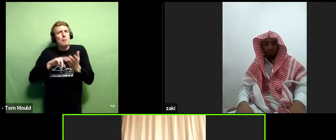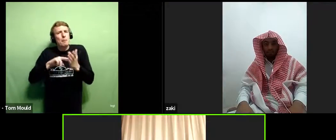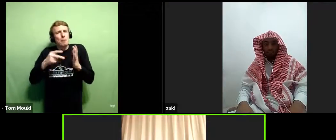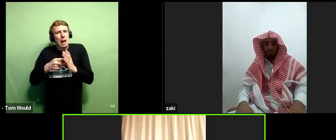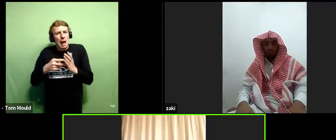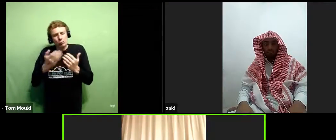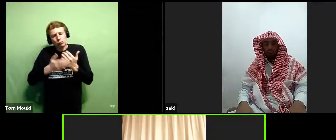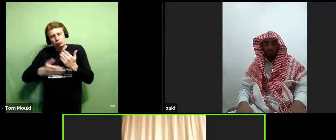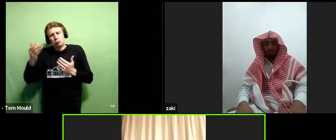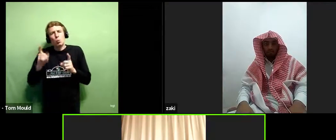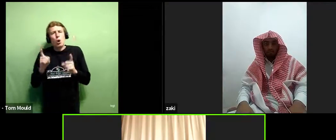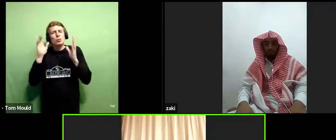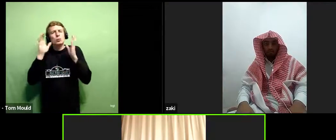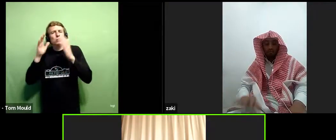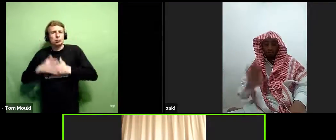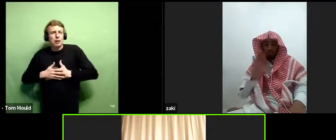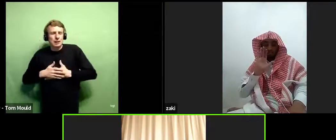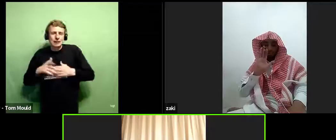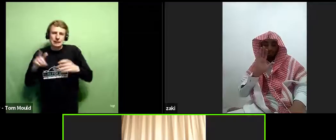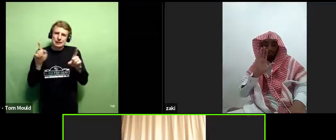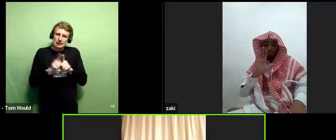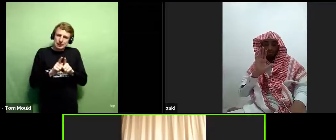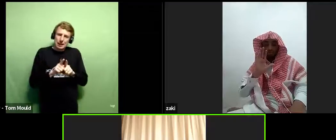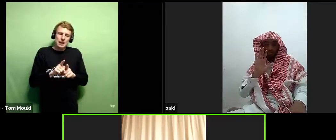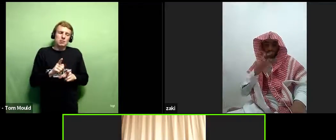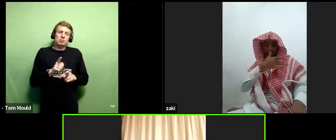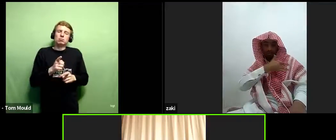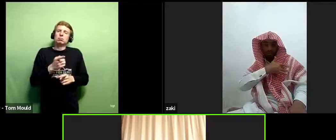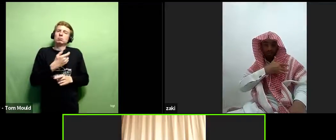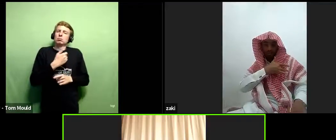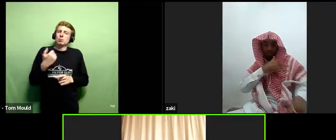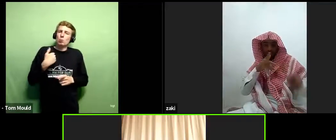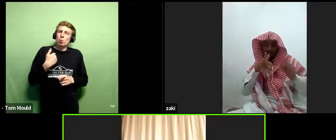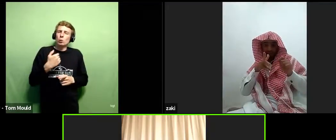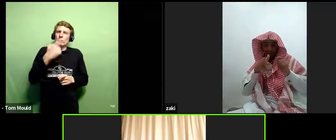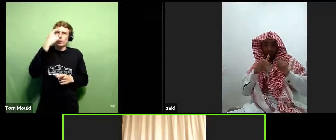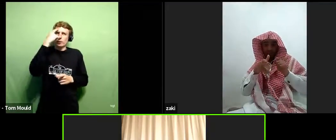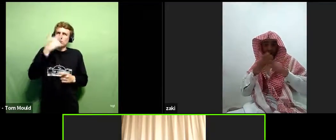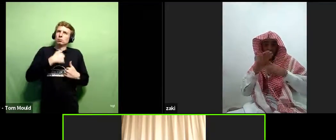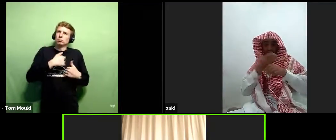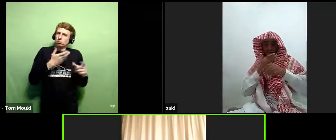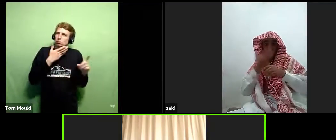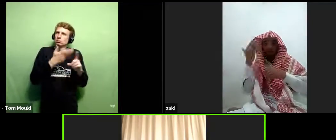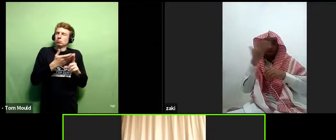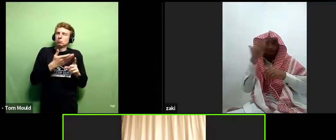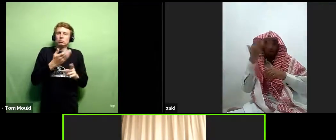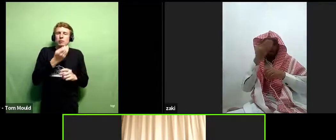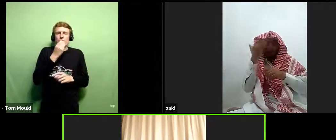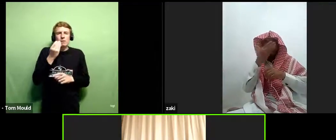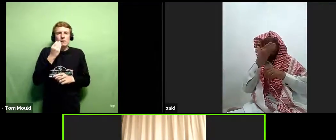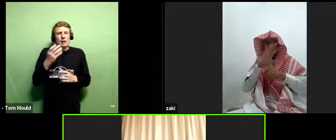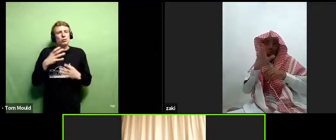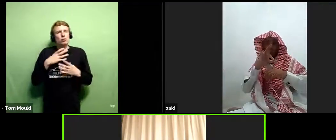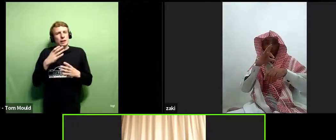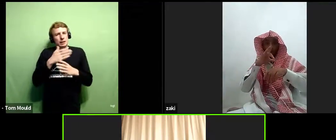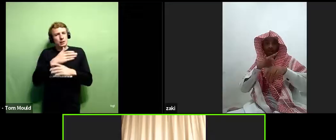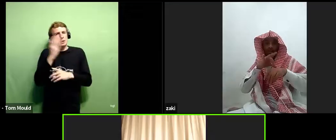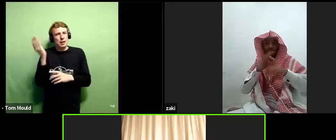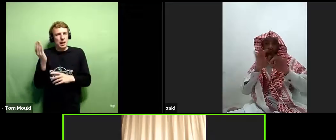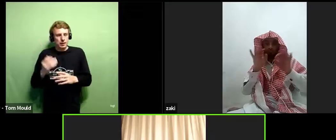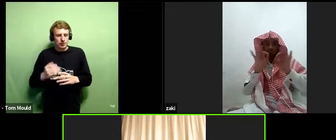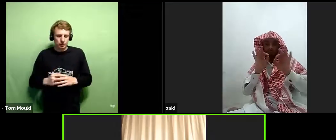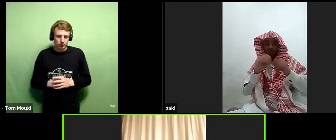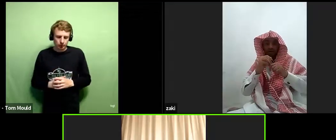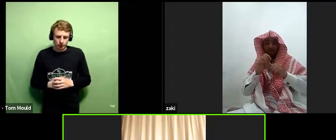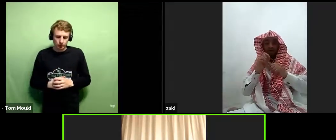وإذا قطع نيته بنية السفر أو كان مريضا يعني قطع نية الصوم